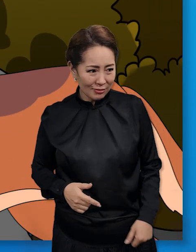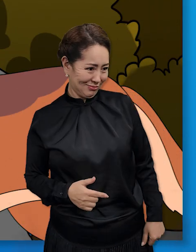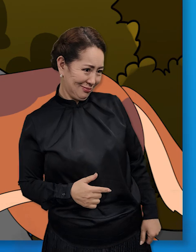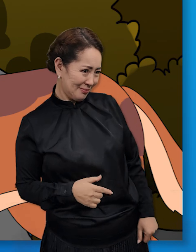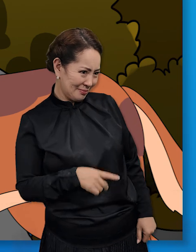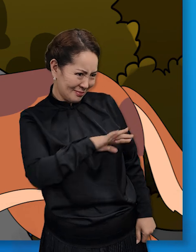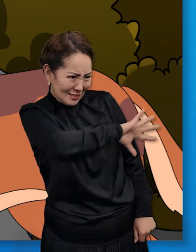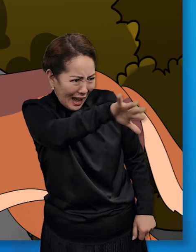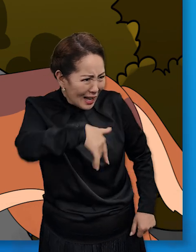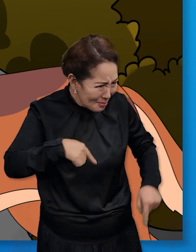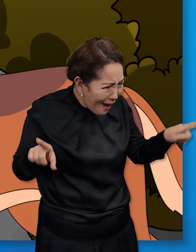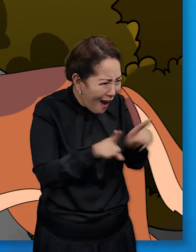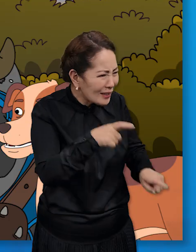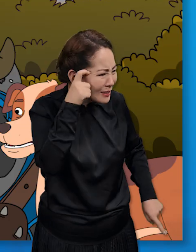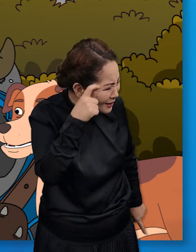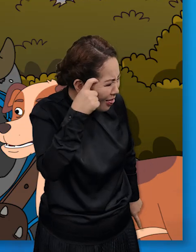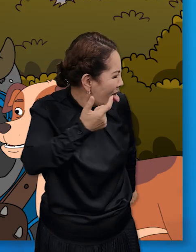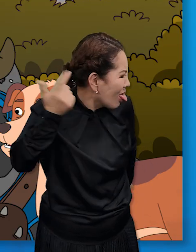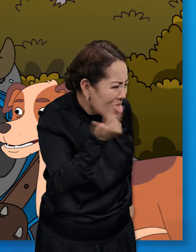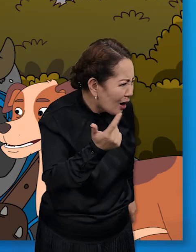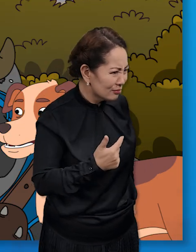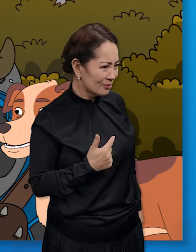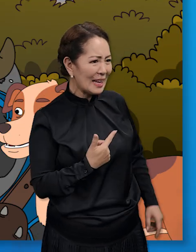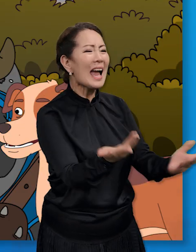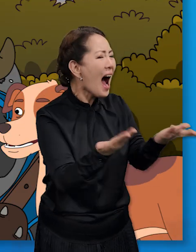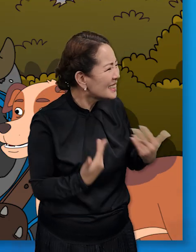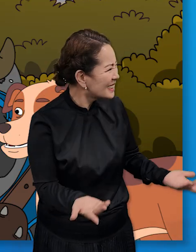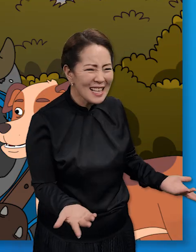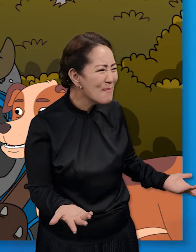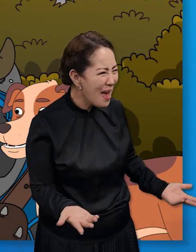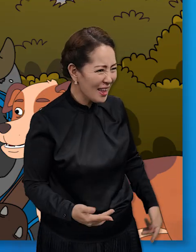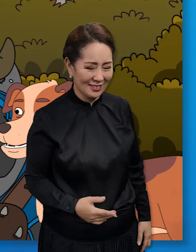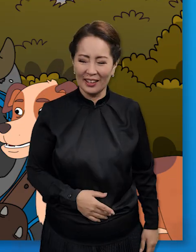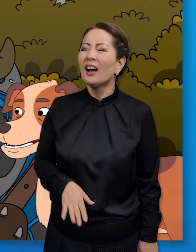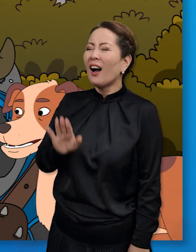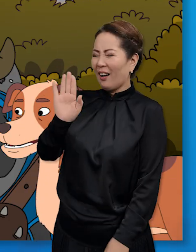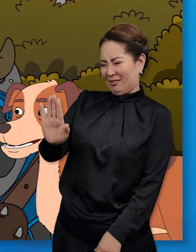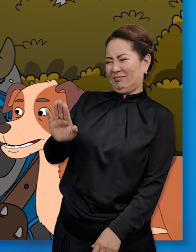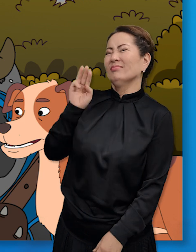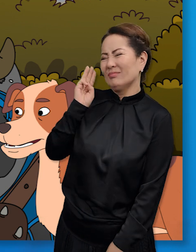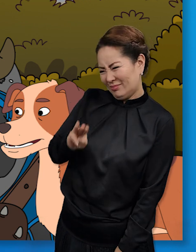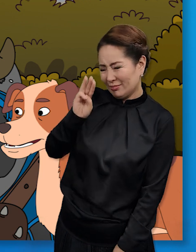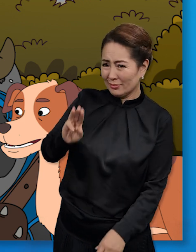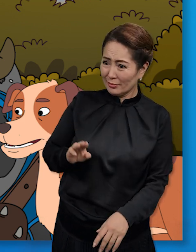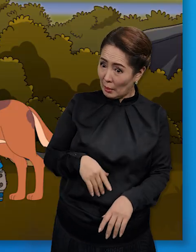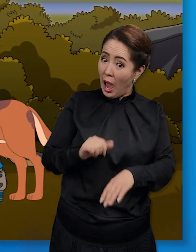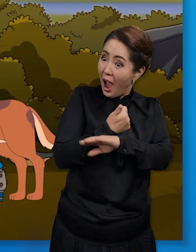санаваа. Яаж тийм бэ энэ ч тоо? Харин тийм ээ. Бид нар аяллаа тавцан дахин ачаалуулж чадахгүй